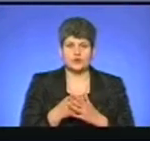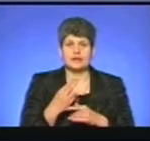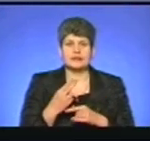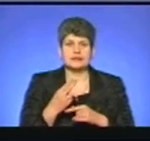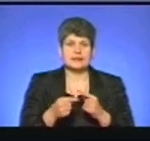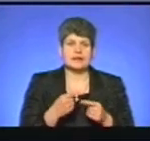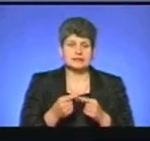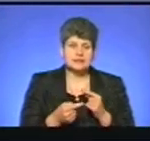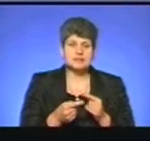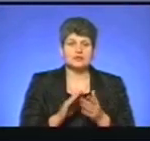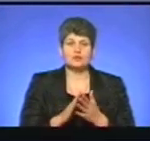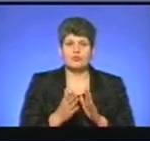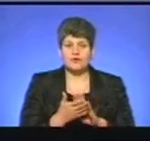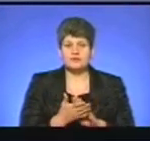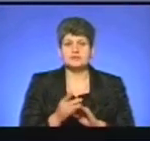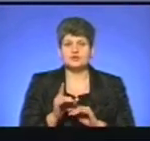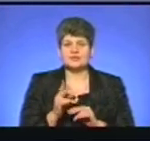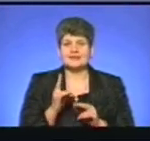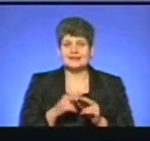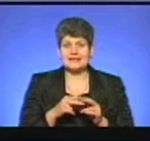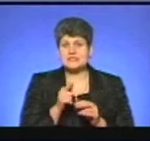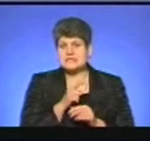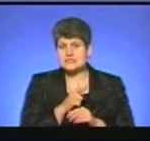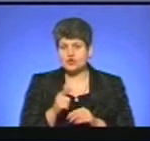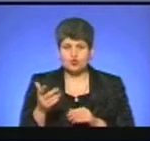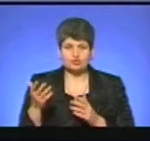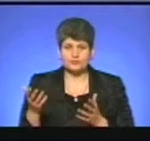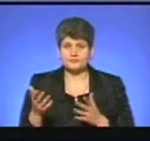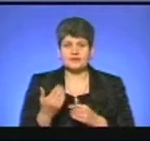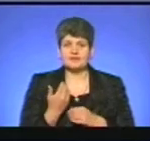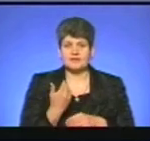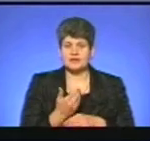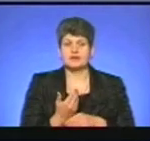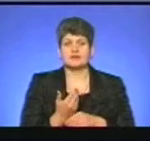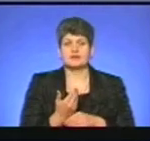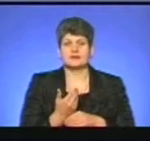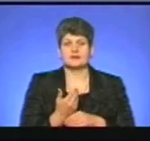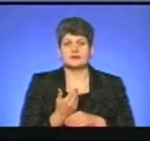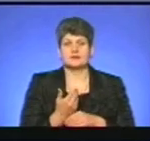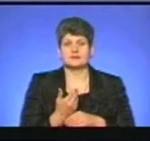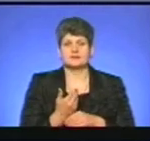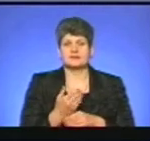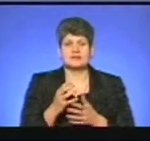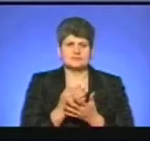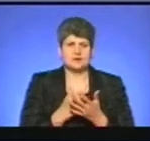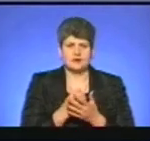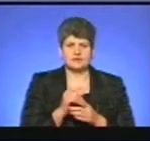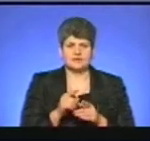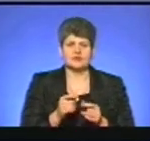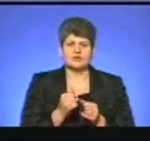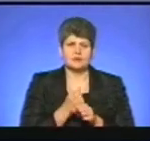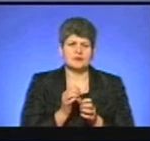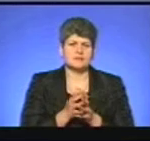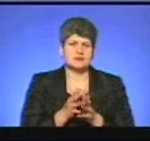підприємцями домовилися, що оскільки це вже кінець сезону, щоб їхній крам не збирався в них на складах, вони зроблять